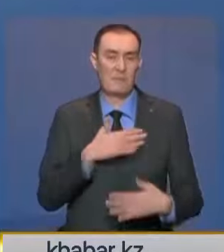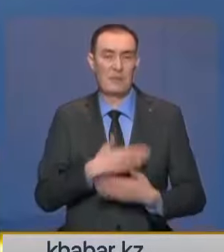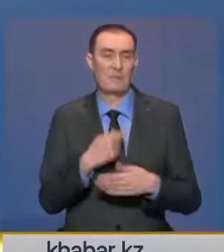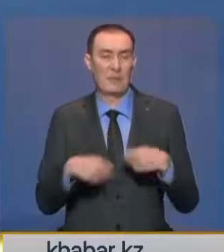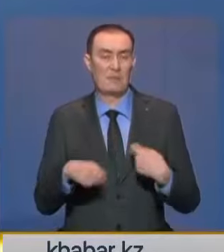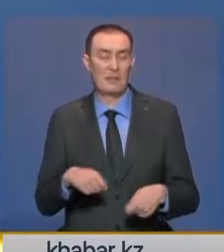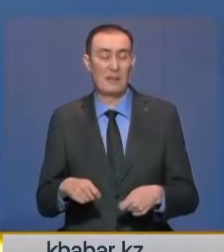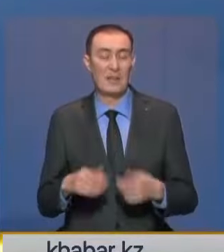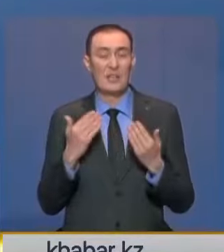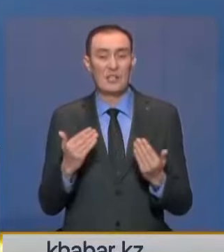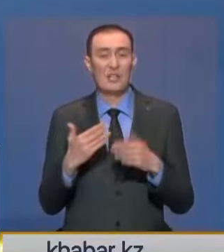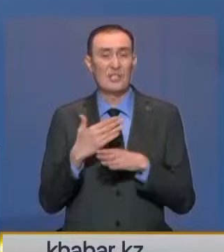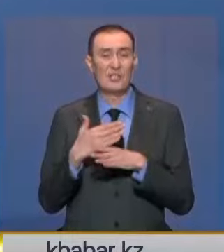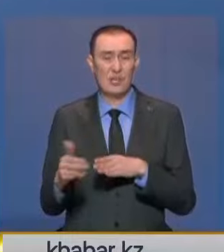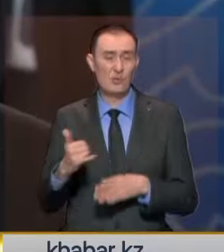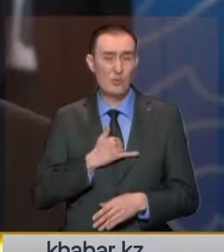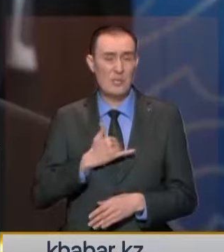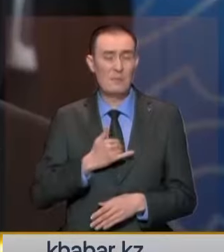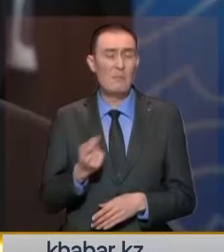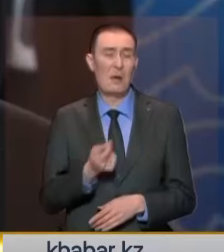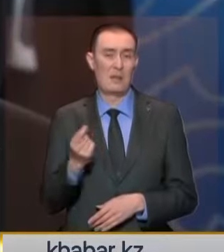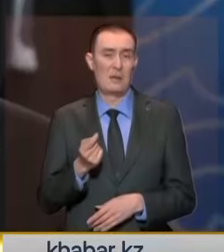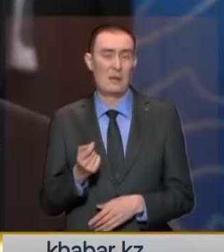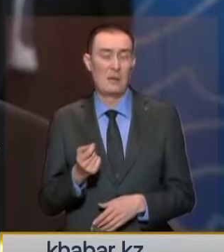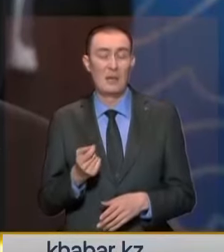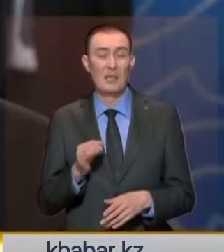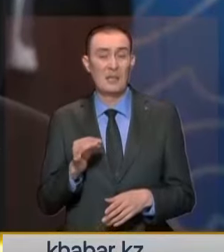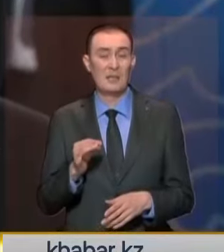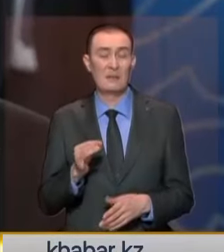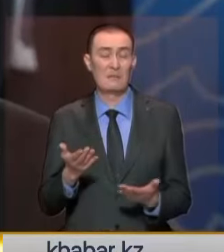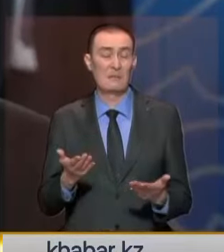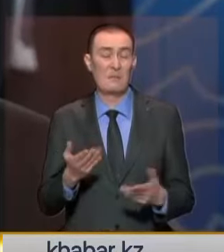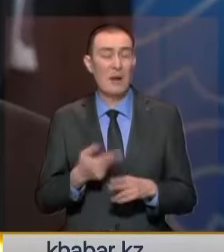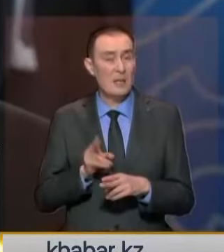предпринимательства. Сейчас доля это на самом деле мало, да, поэтому